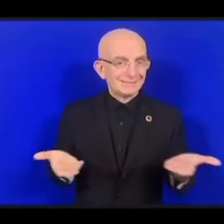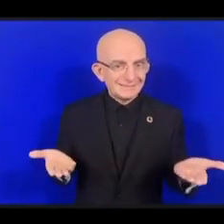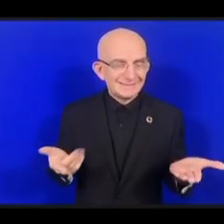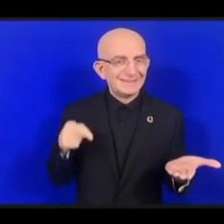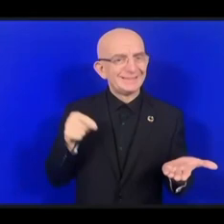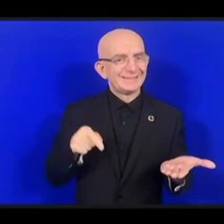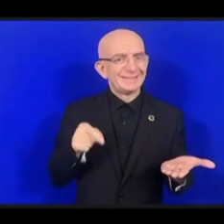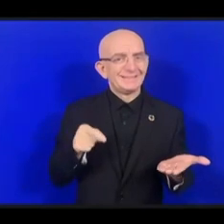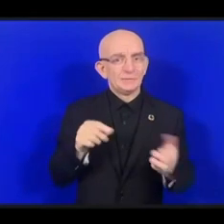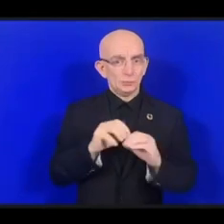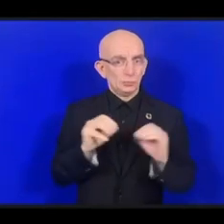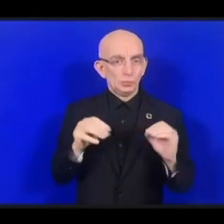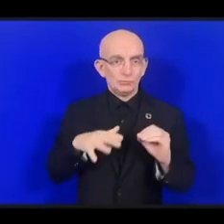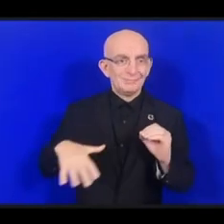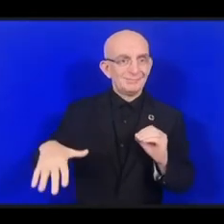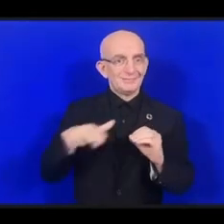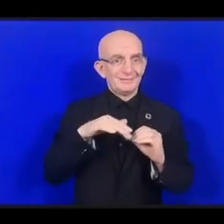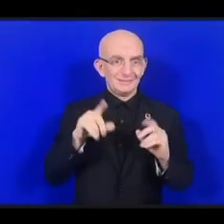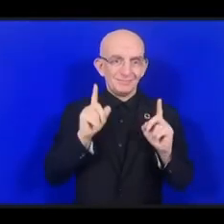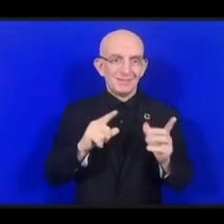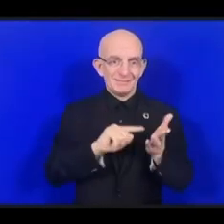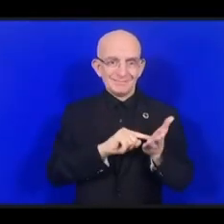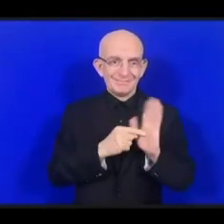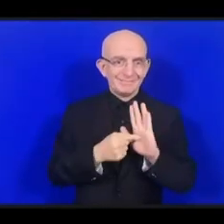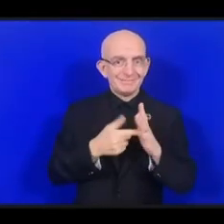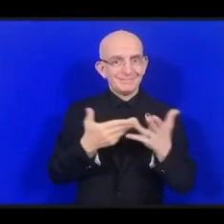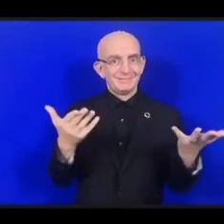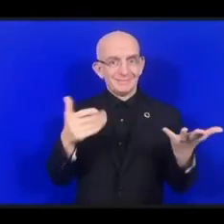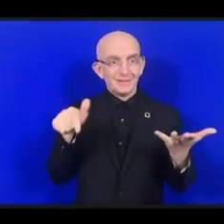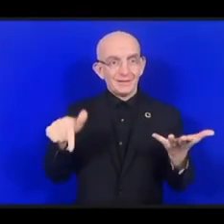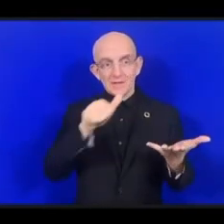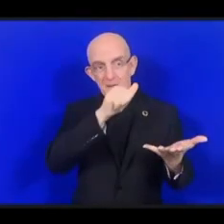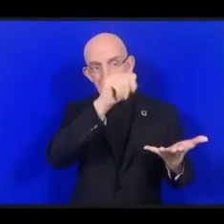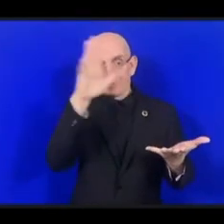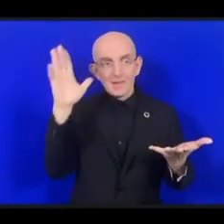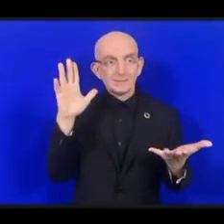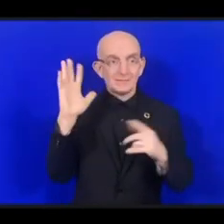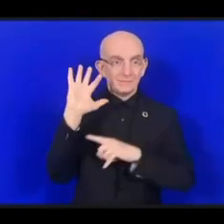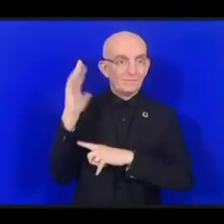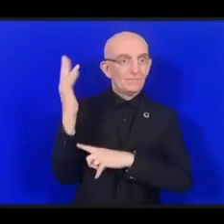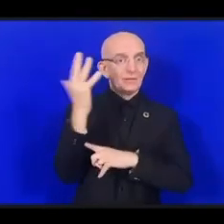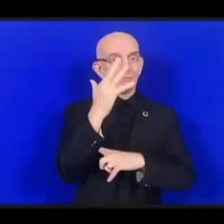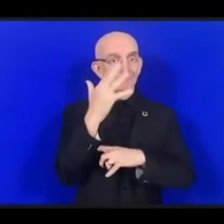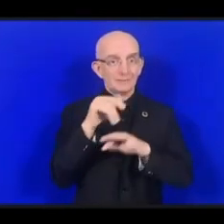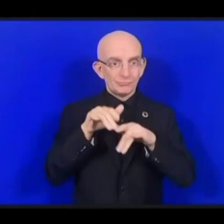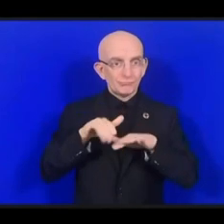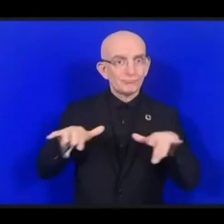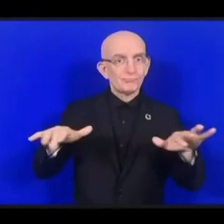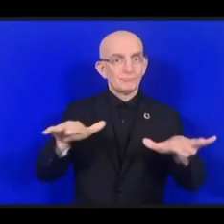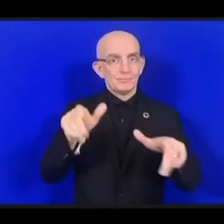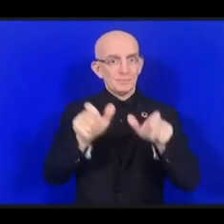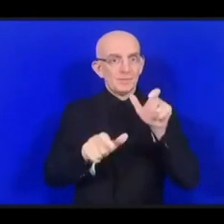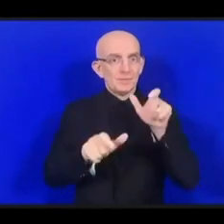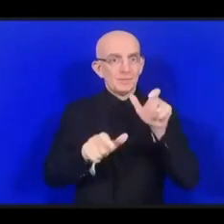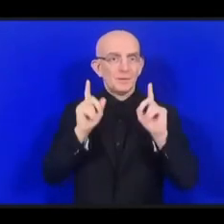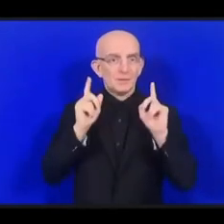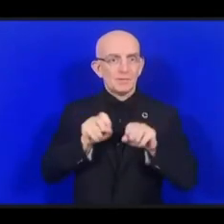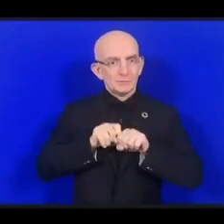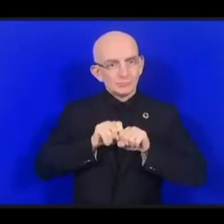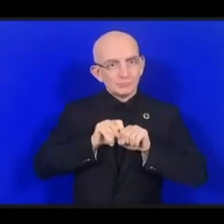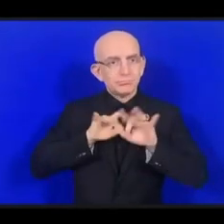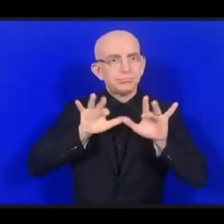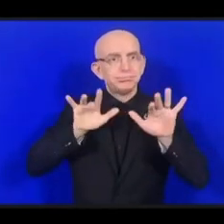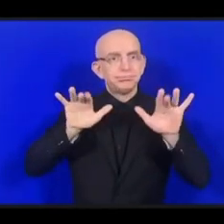实际的环境问题。我们必须要倾听来自于亚马逊热带雨林的声音。除此之外呢，我们也必须不能够